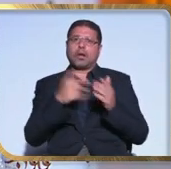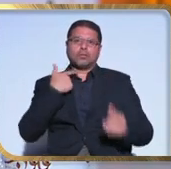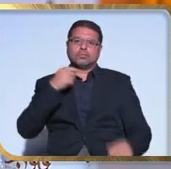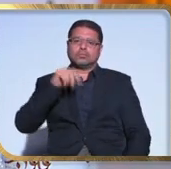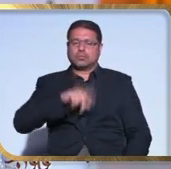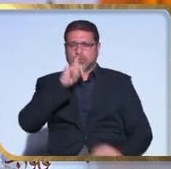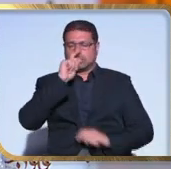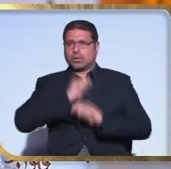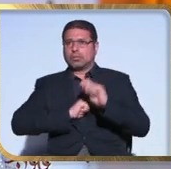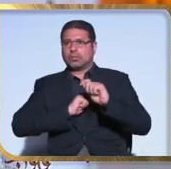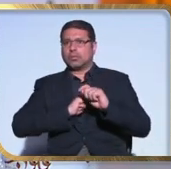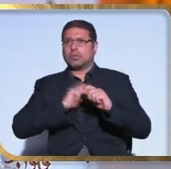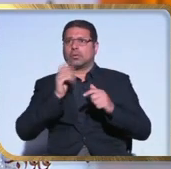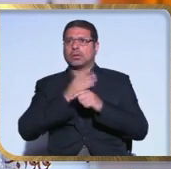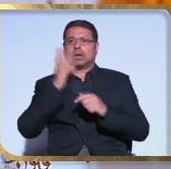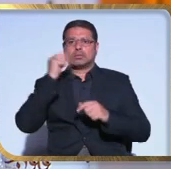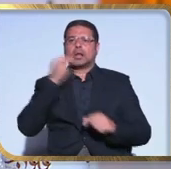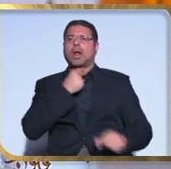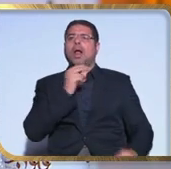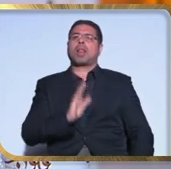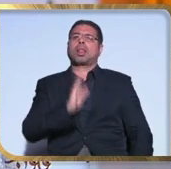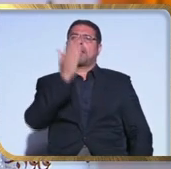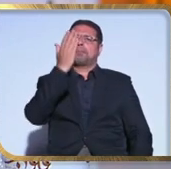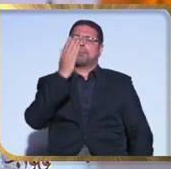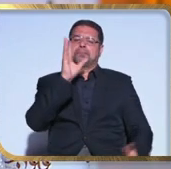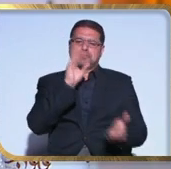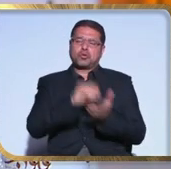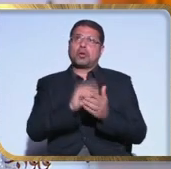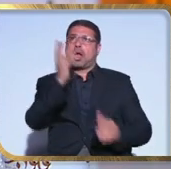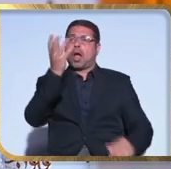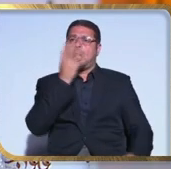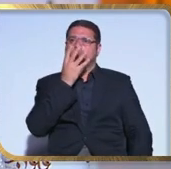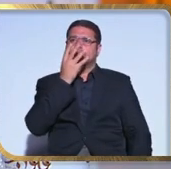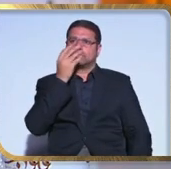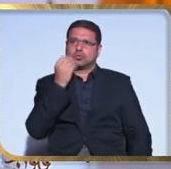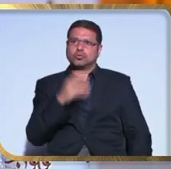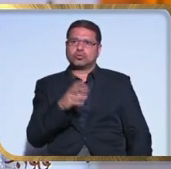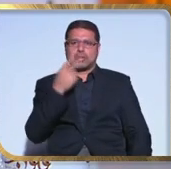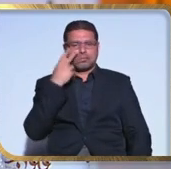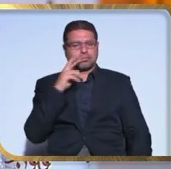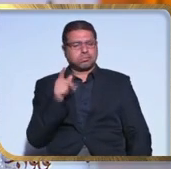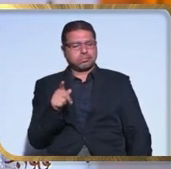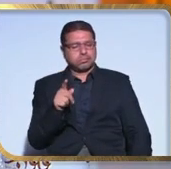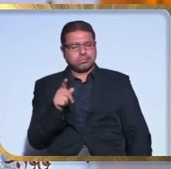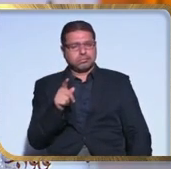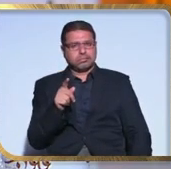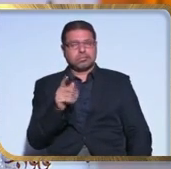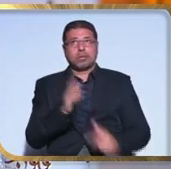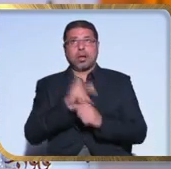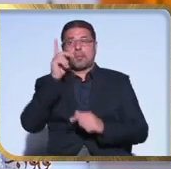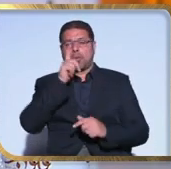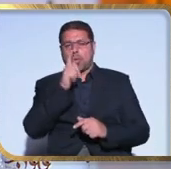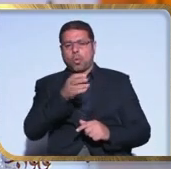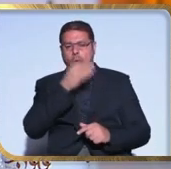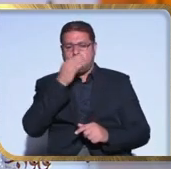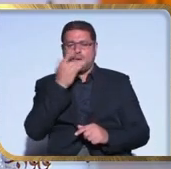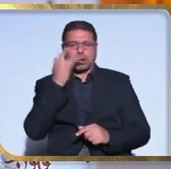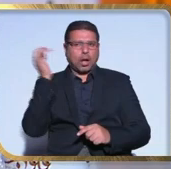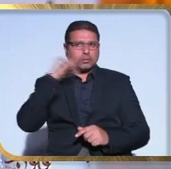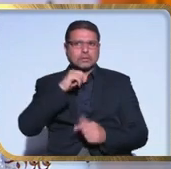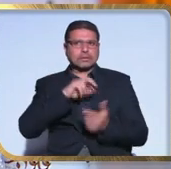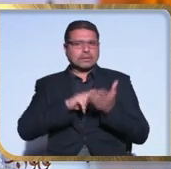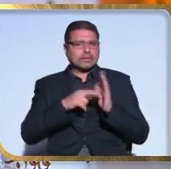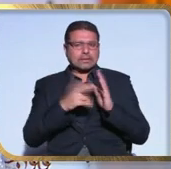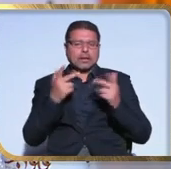الظالمين لما نسي ادم امر ربه ووقع في الخطيئه لقنه الله تعالى كيف يتوب